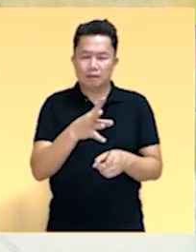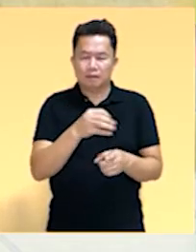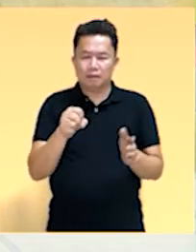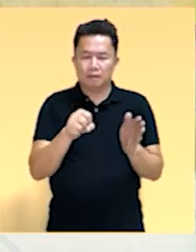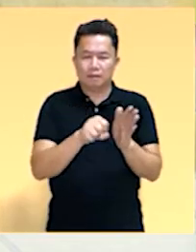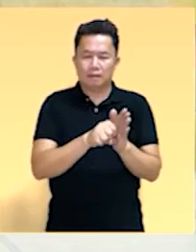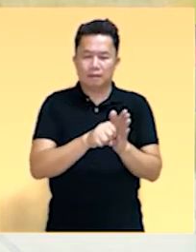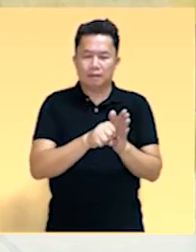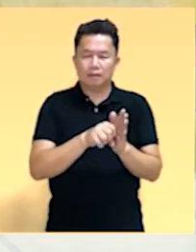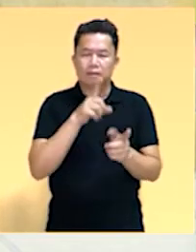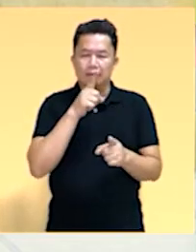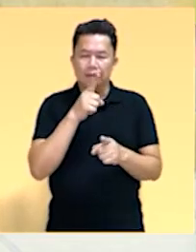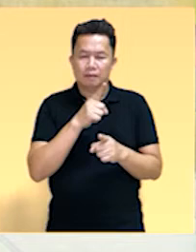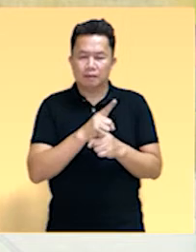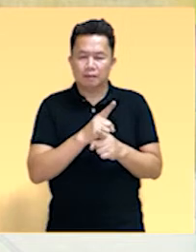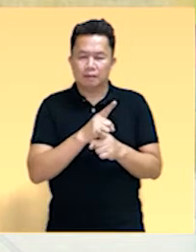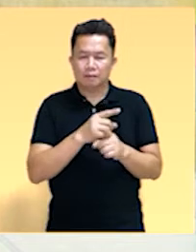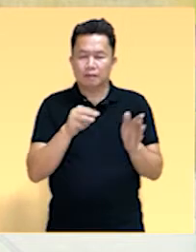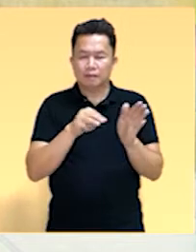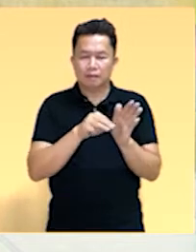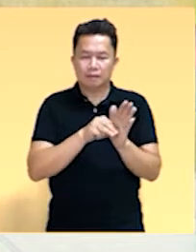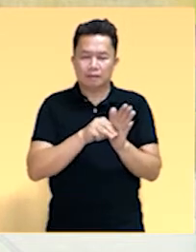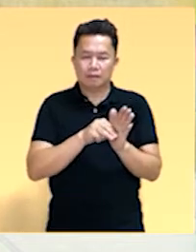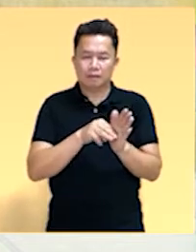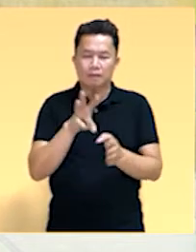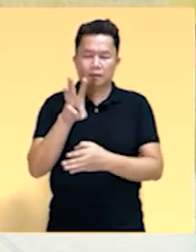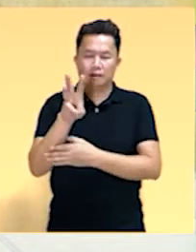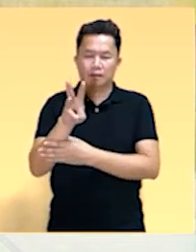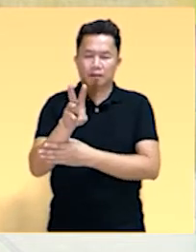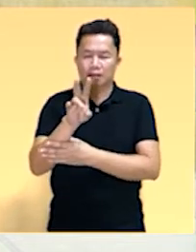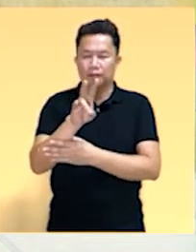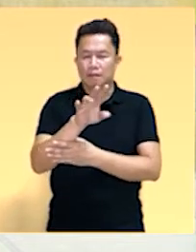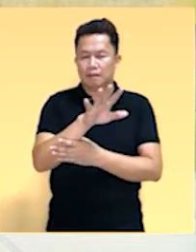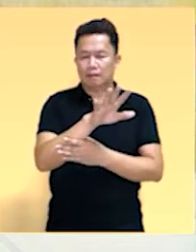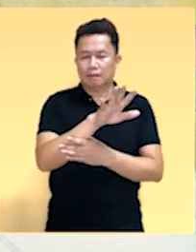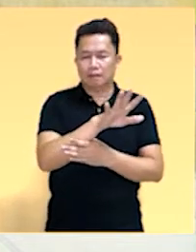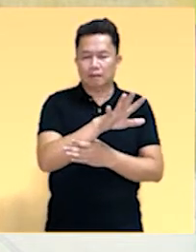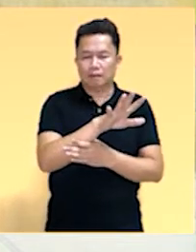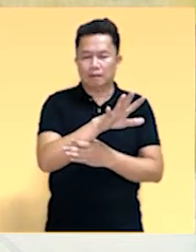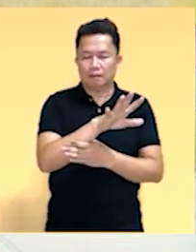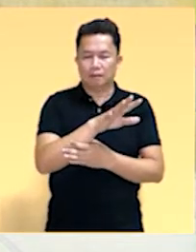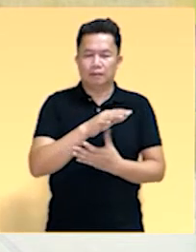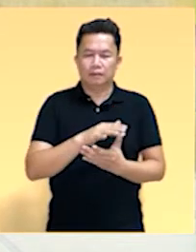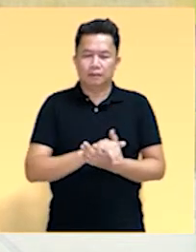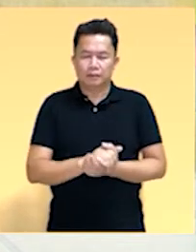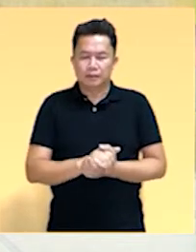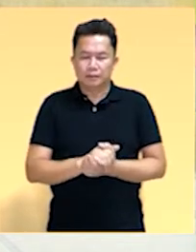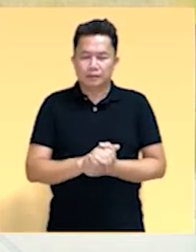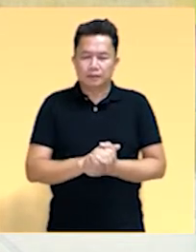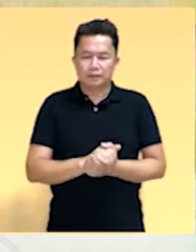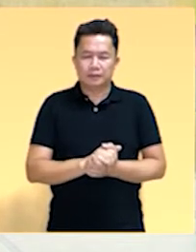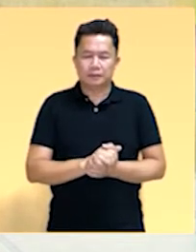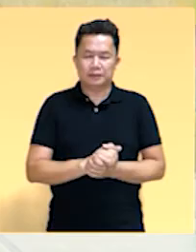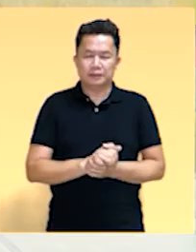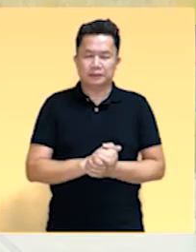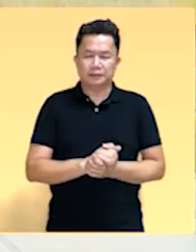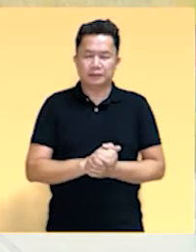at subtrahend. Dapat ang minuend na 675 ang makuha mo.